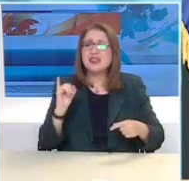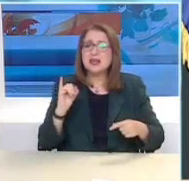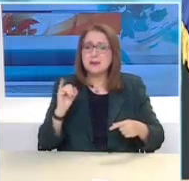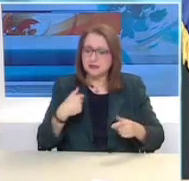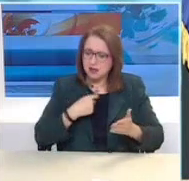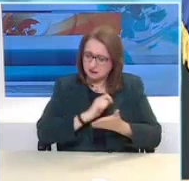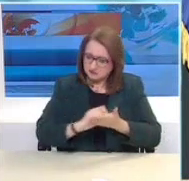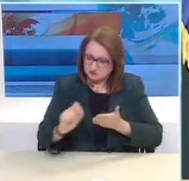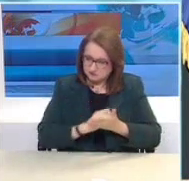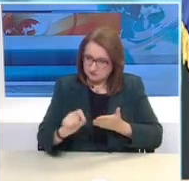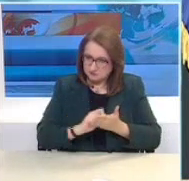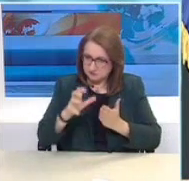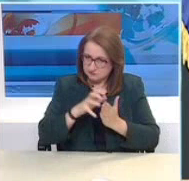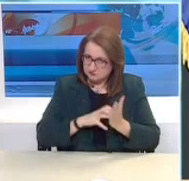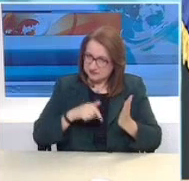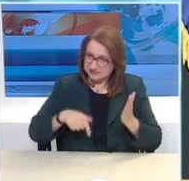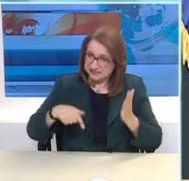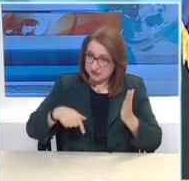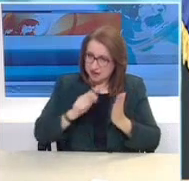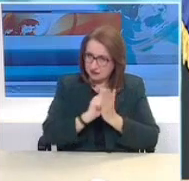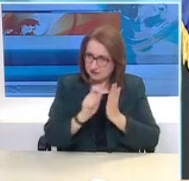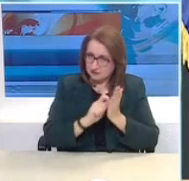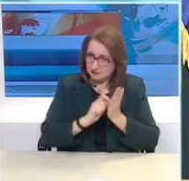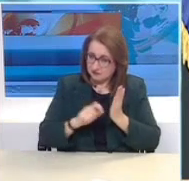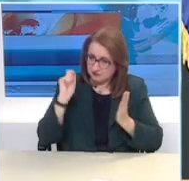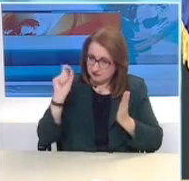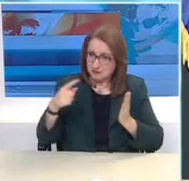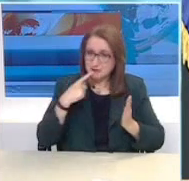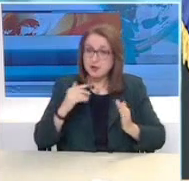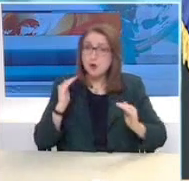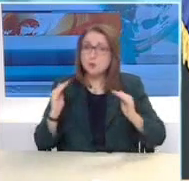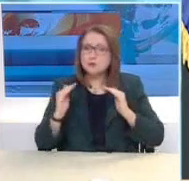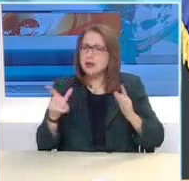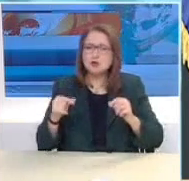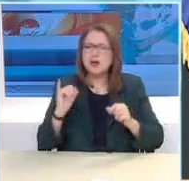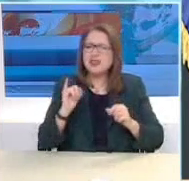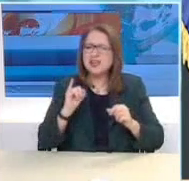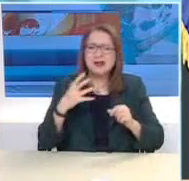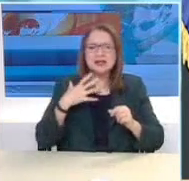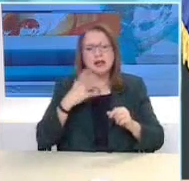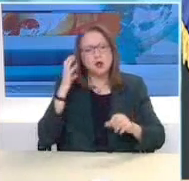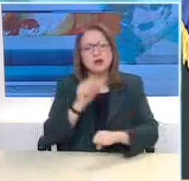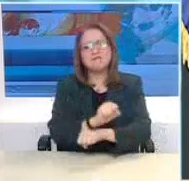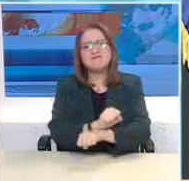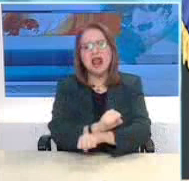επιστολή σήμερα, θέλω να πω ότι τα μέτρα για την προστασία τόσο των κρατουμένων όσο και του προσωπικού είναι πολύ σημαντικά.